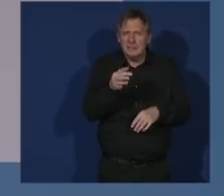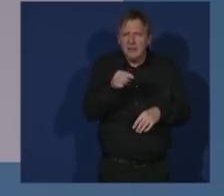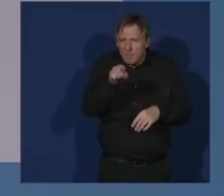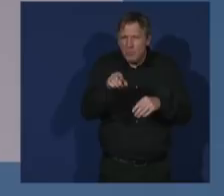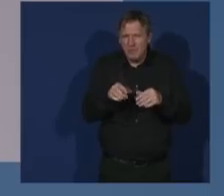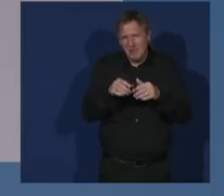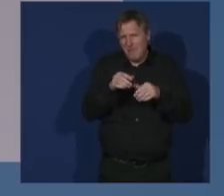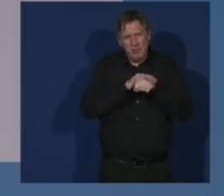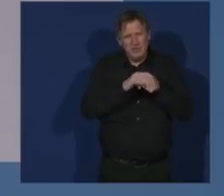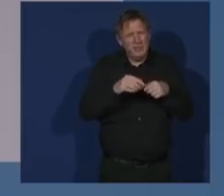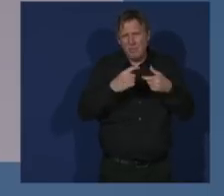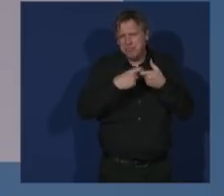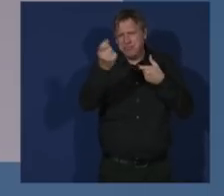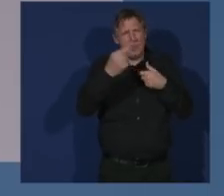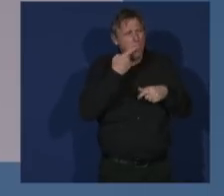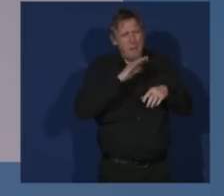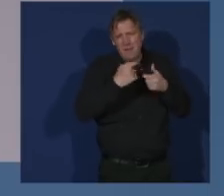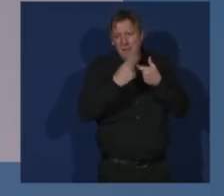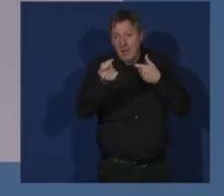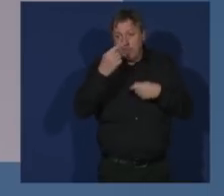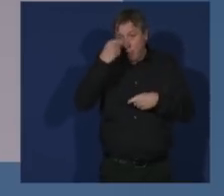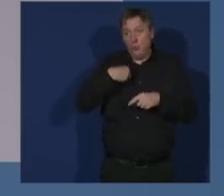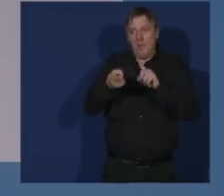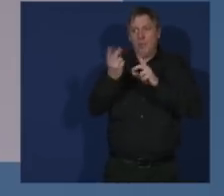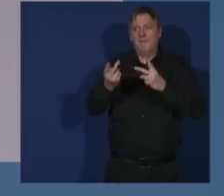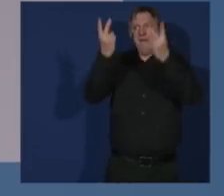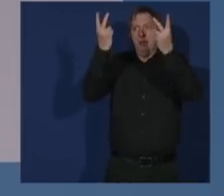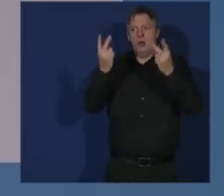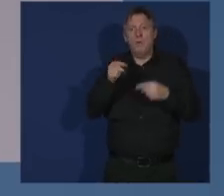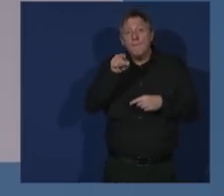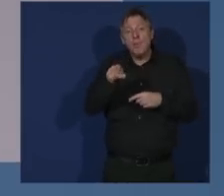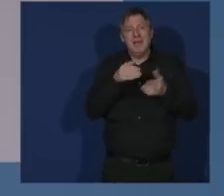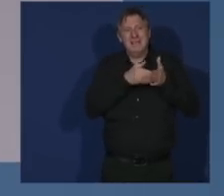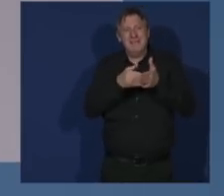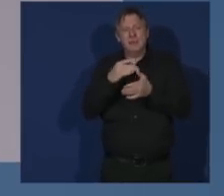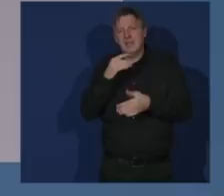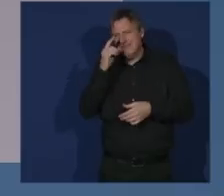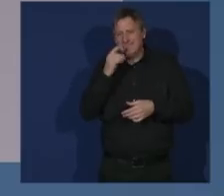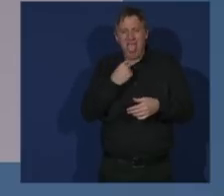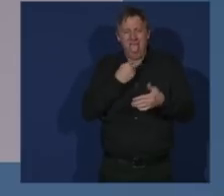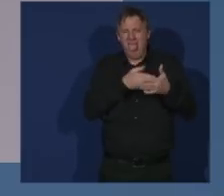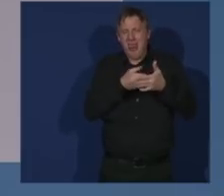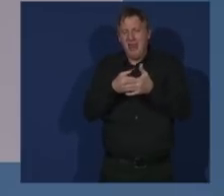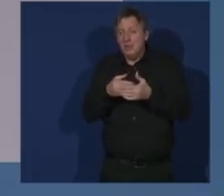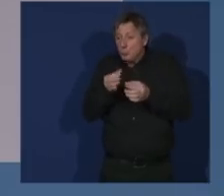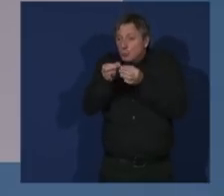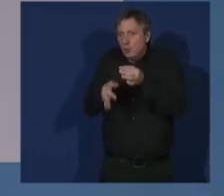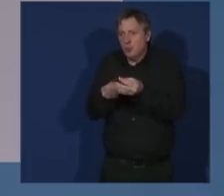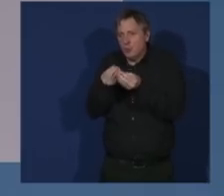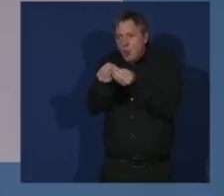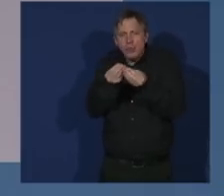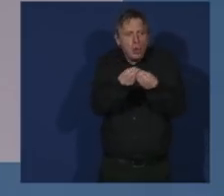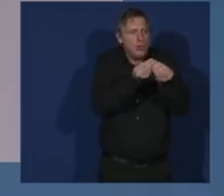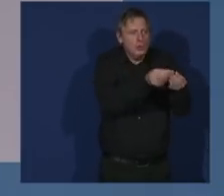nous. Plus vous êtes en difficulté, plus nous voulons trouver des solutions. Moins vous y croyez, plus nous allons